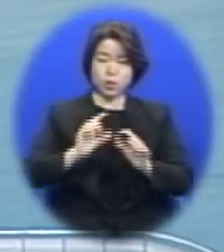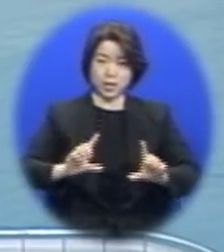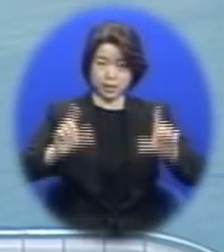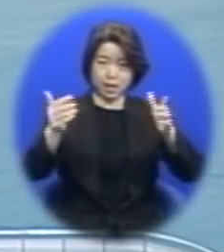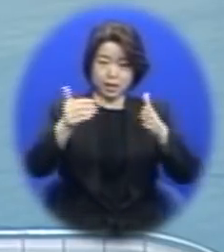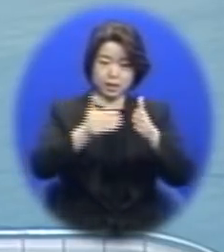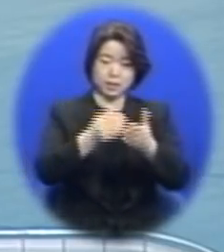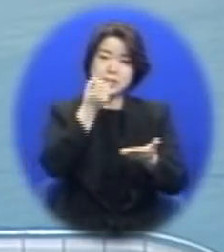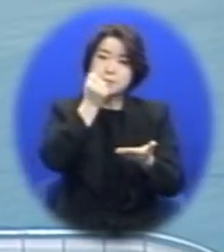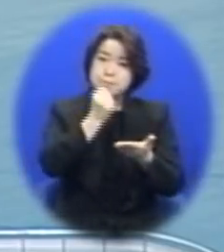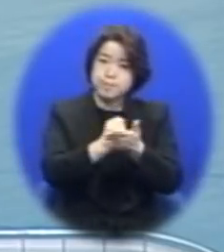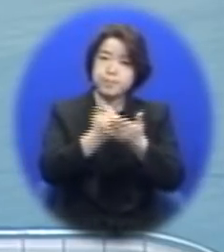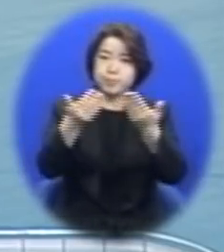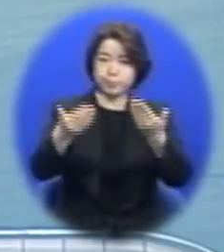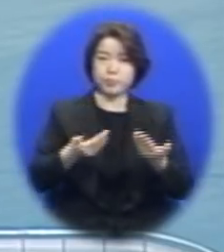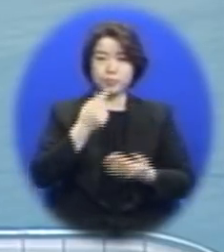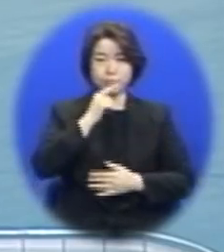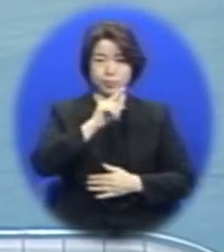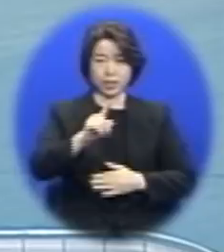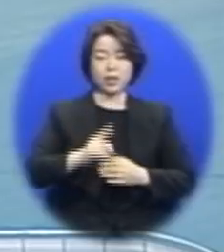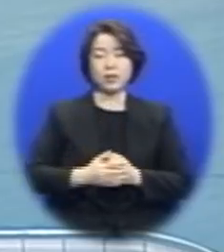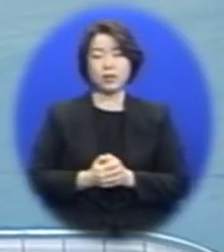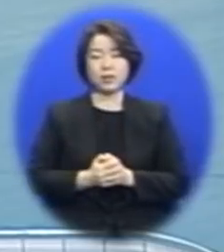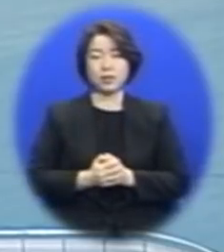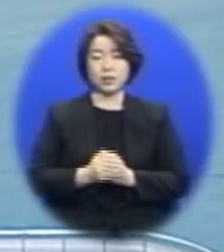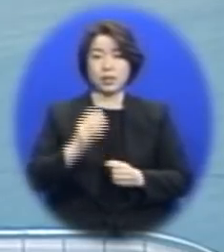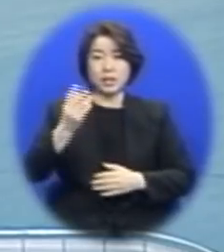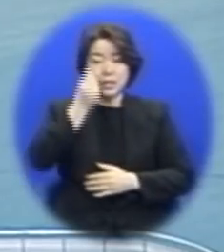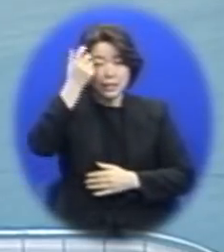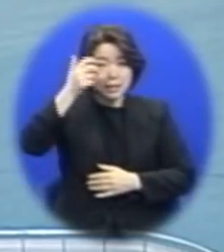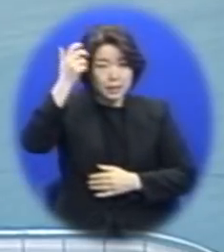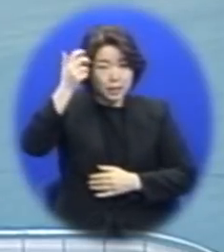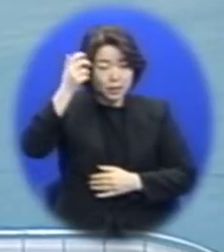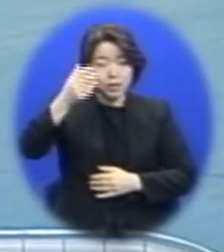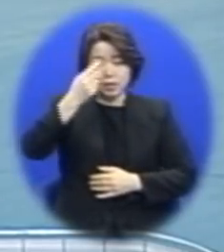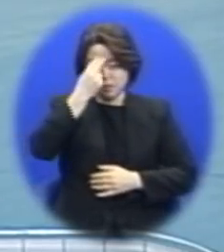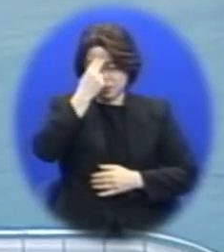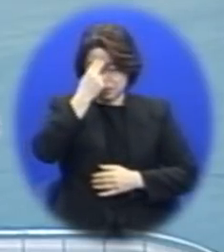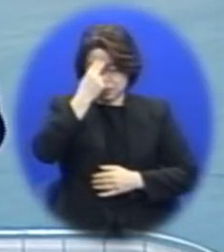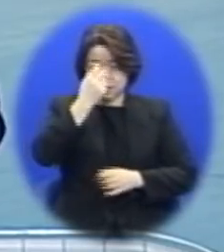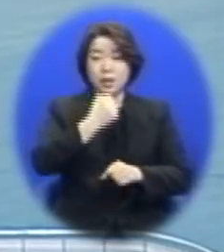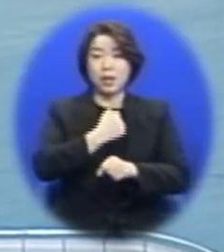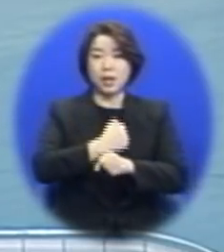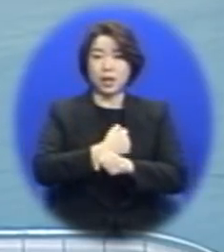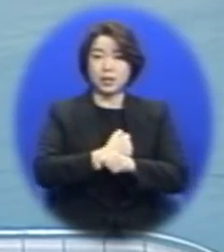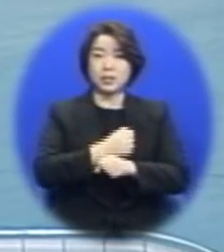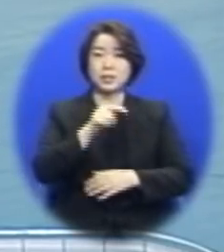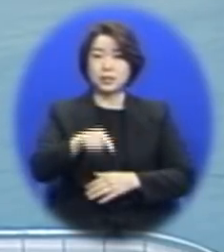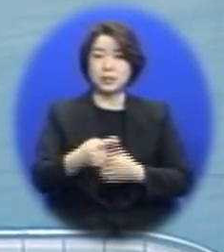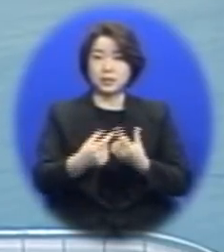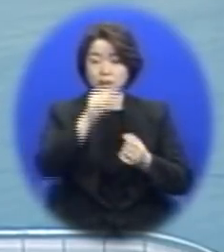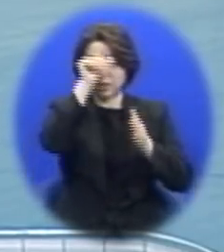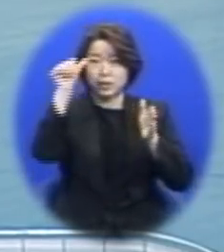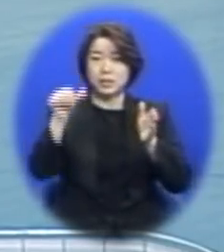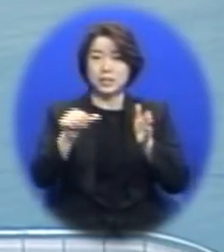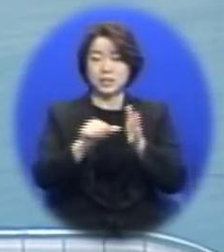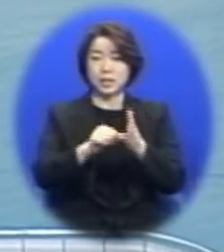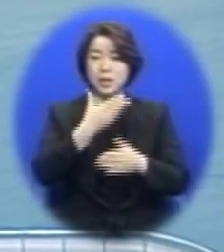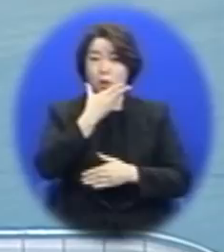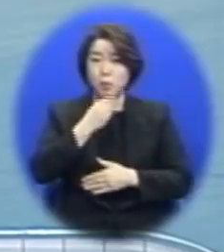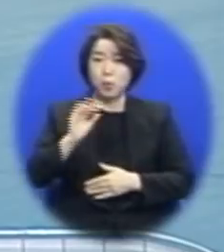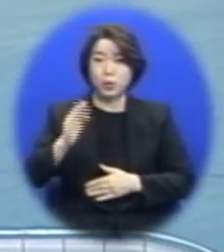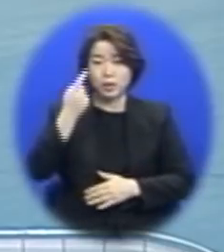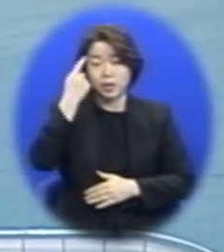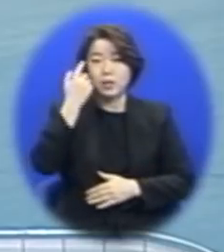받았느니라. 여러분 성령의 근심, 성령께서 근심하게 하는 그런 인생이 복될 수